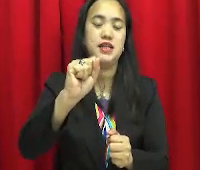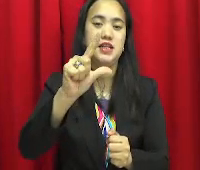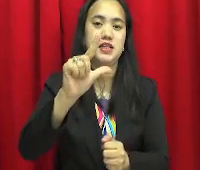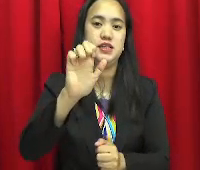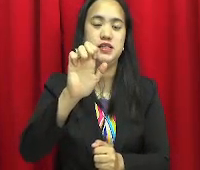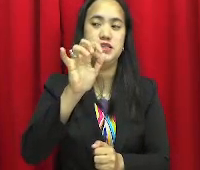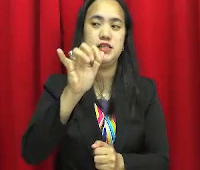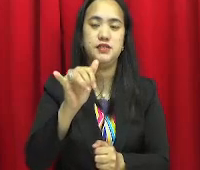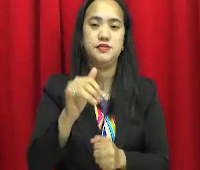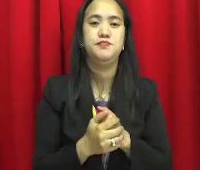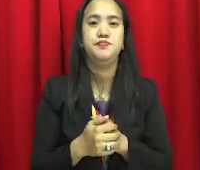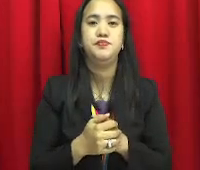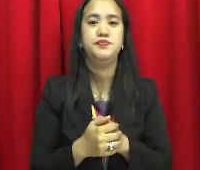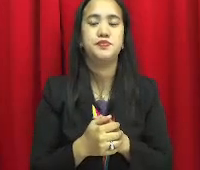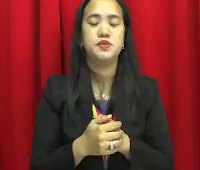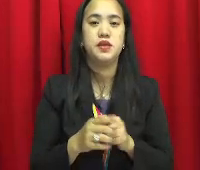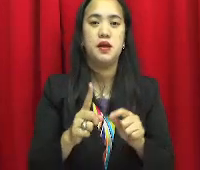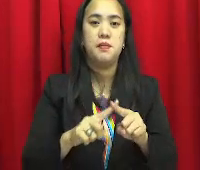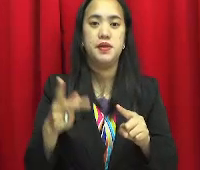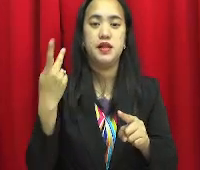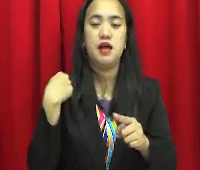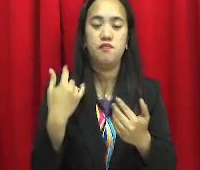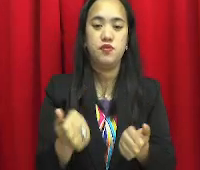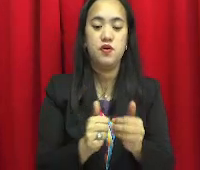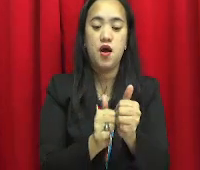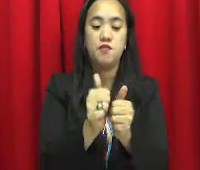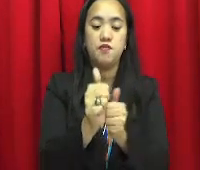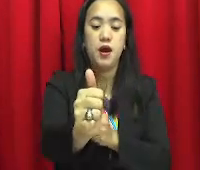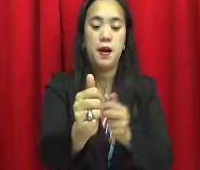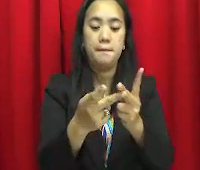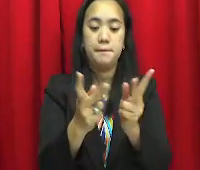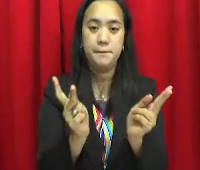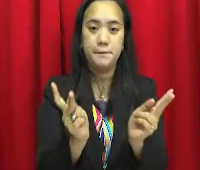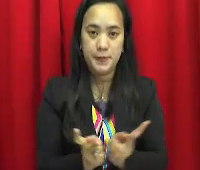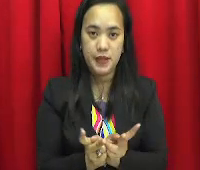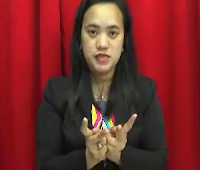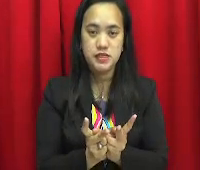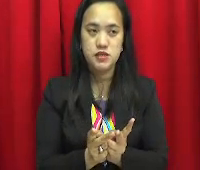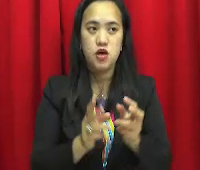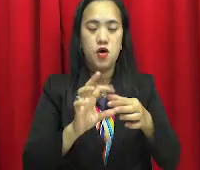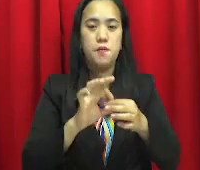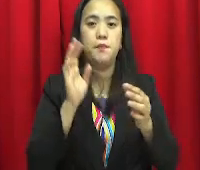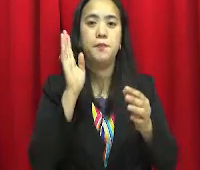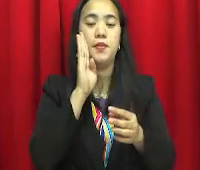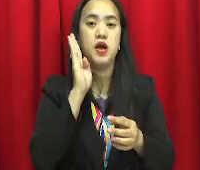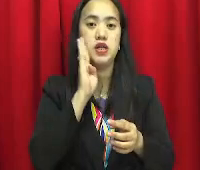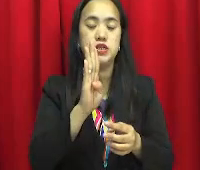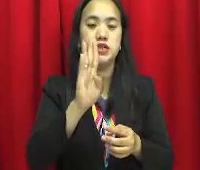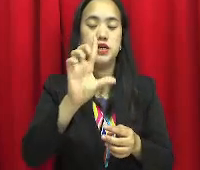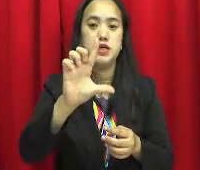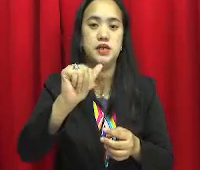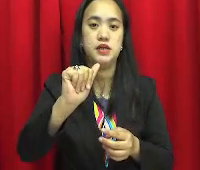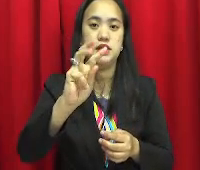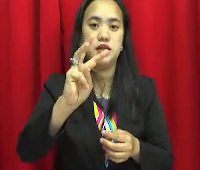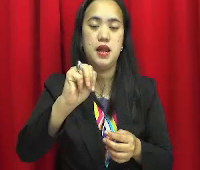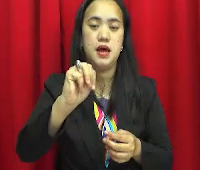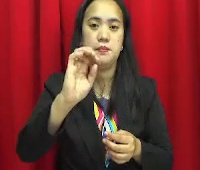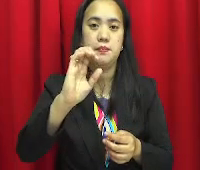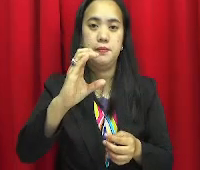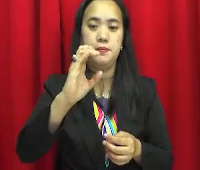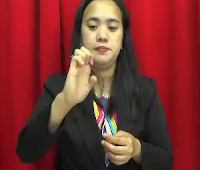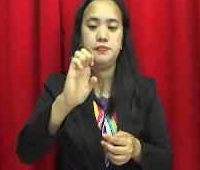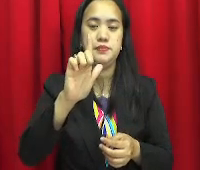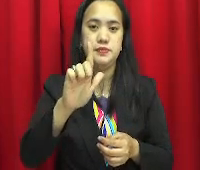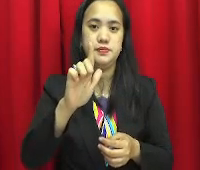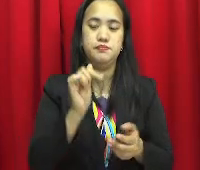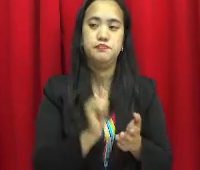Brother Lamsel. Bagamat malayo si Lamsel ngayon, pero alam nyo, dahilan sa mga gadgets natin, sa mga technologies,